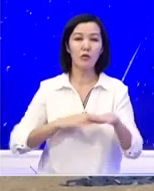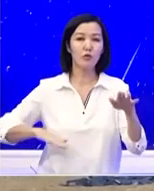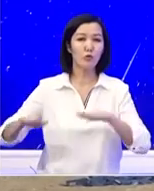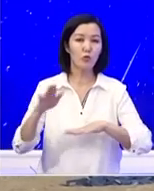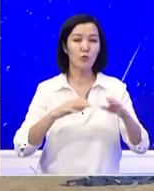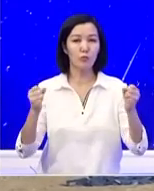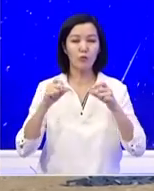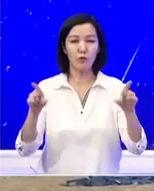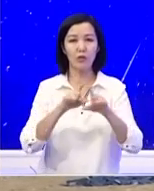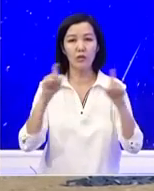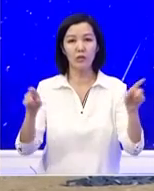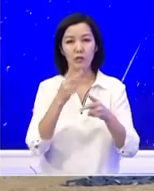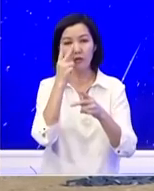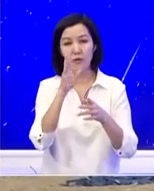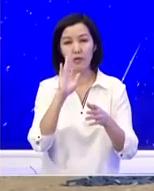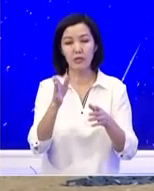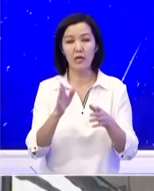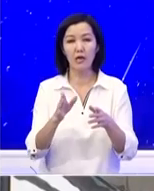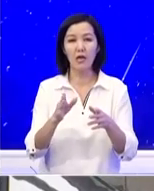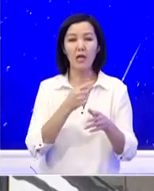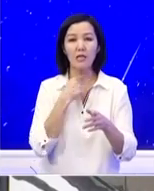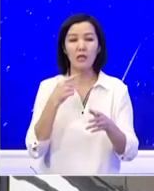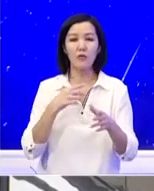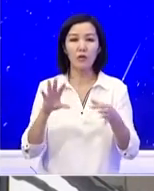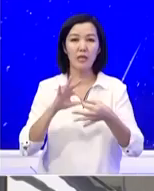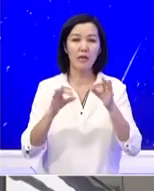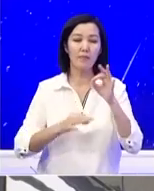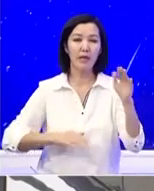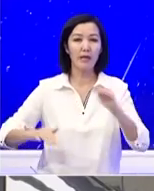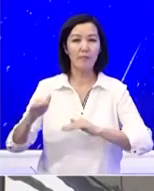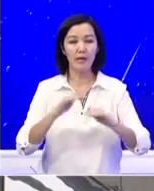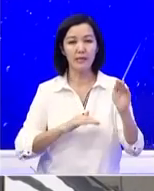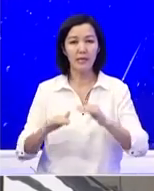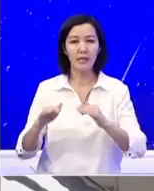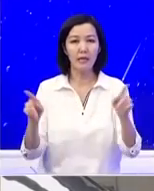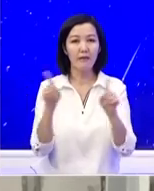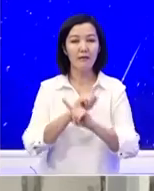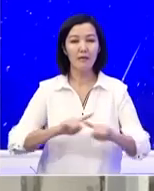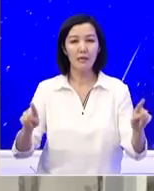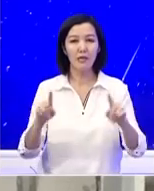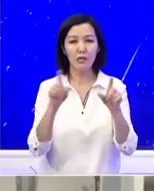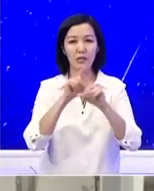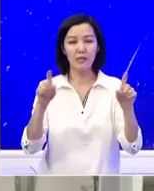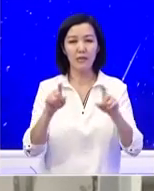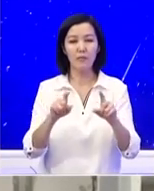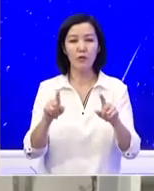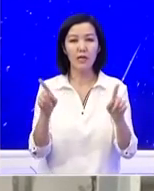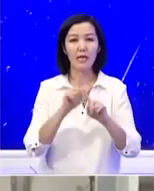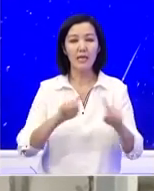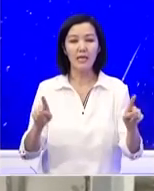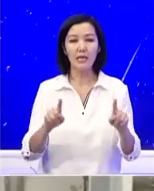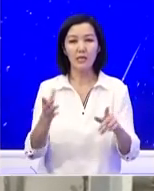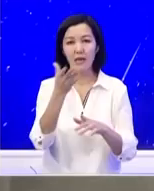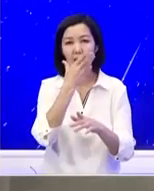кешенінің ашылуын асыға күтуде. Облыс орталығы үшін олимпиадалық бассейн өзгеше нысан болмақ. Оның ерекшелігі тек қана